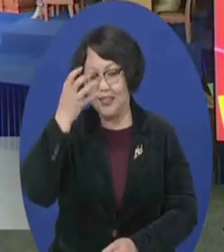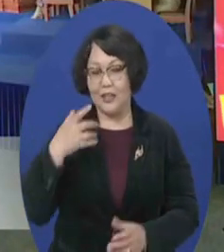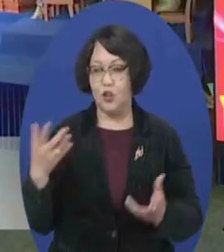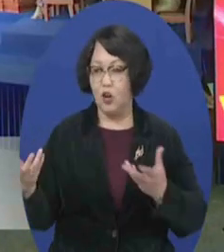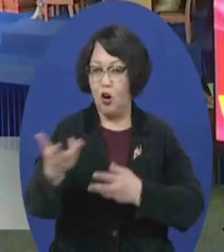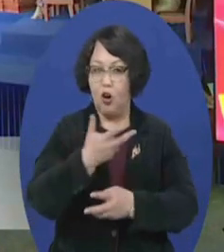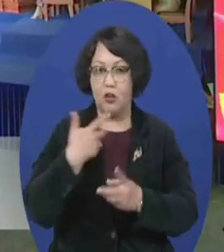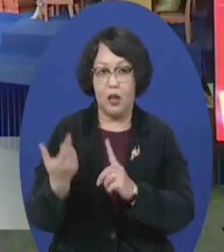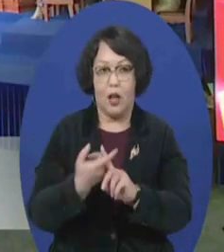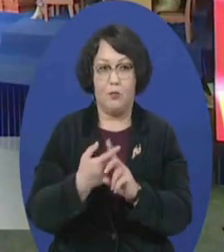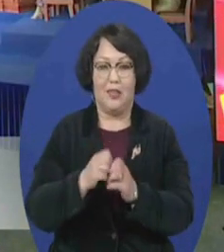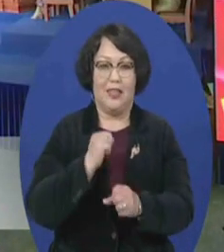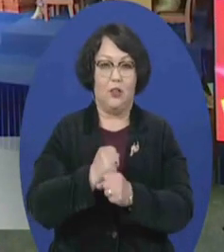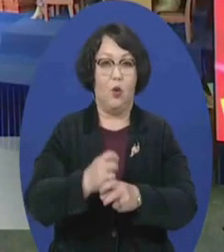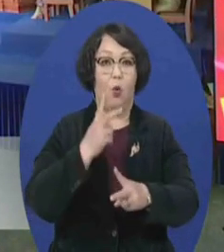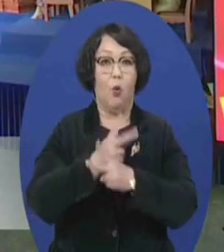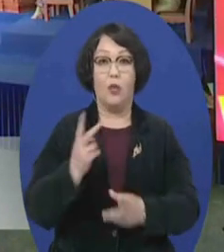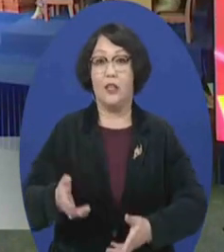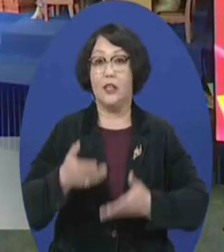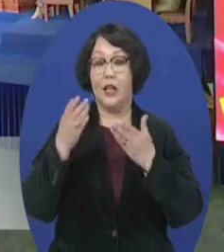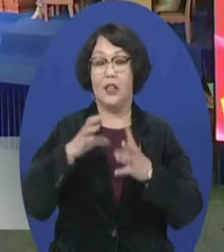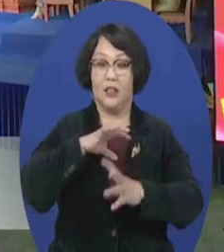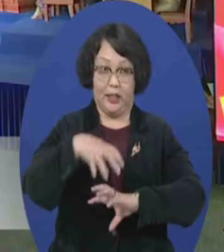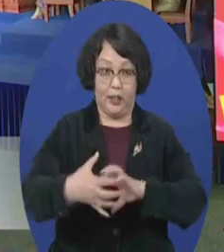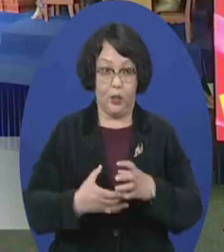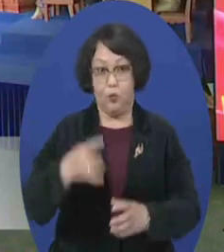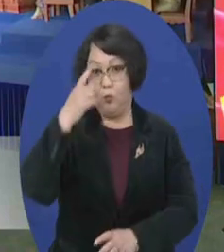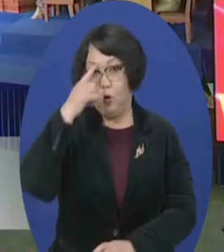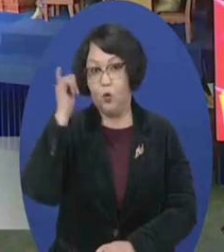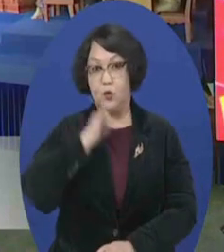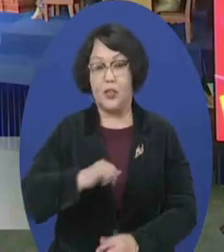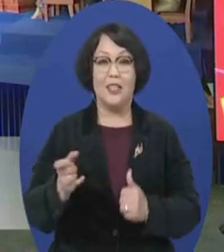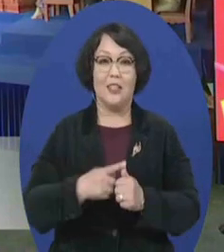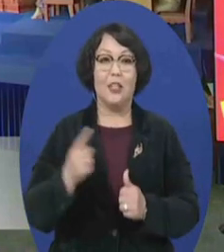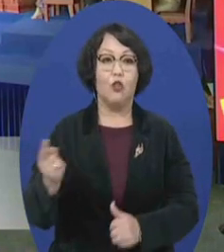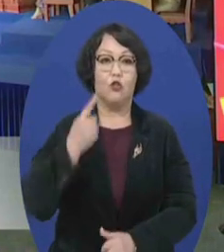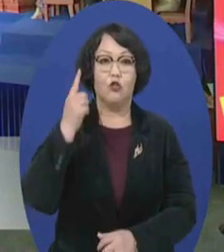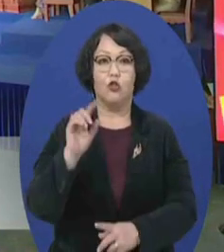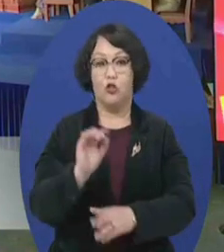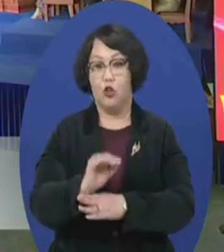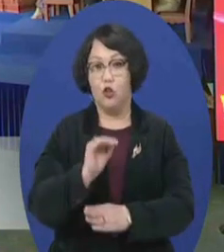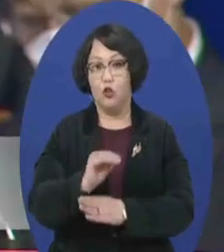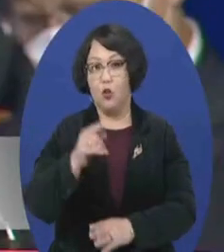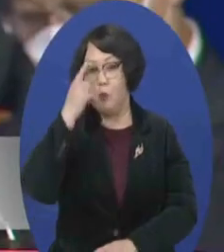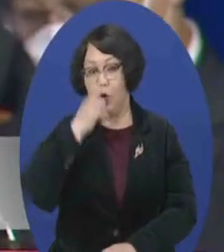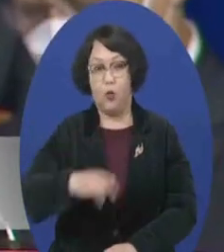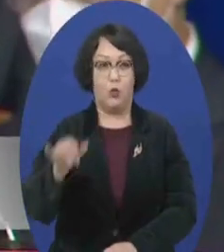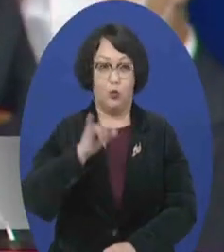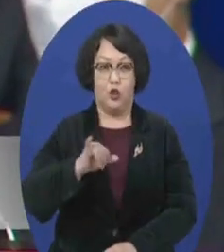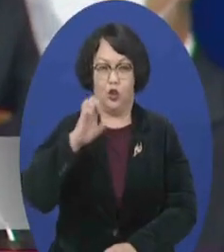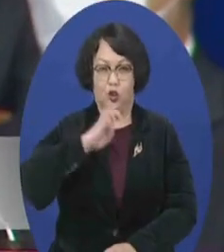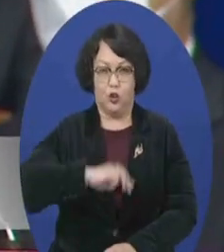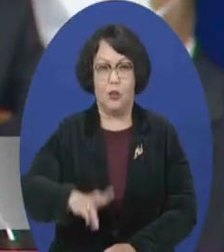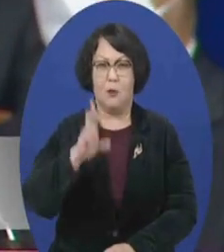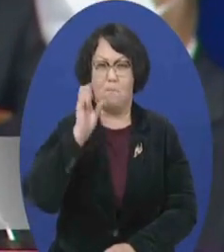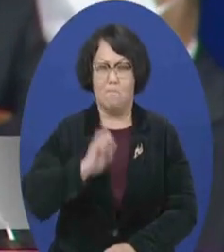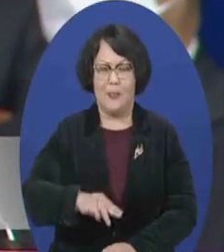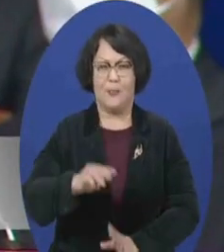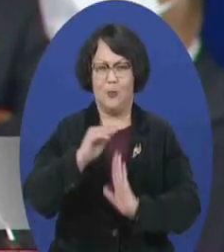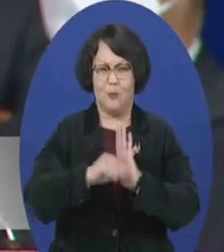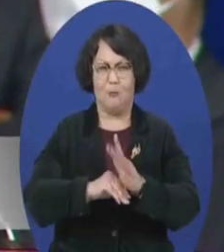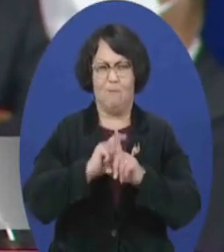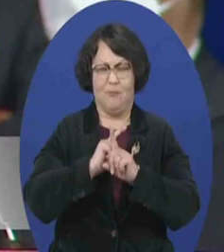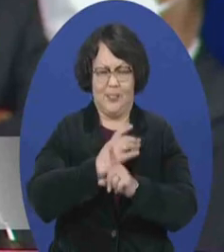ханган хуулийг дээдлэн дэлхийн ертөнцид Монгол улсаа нэр төртөө төлөөлж Монголынхоо төлөө бат чармаар